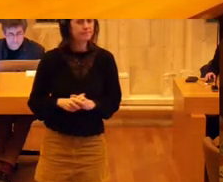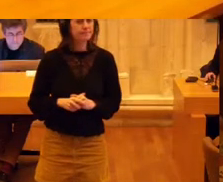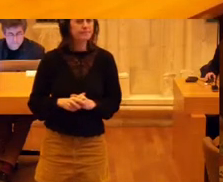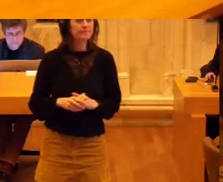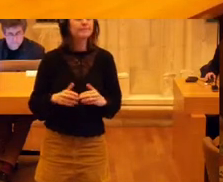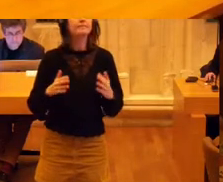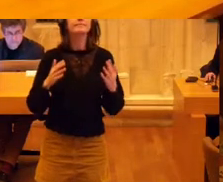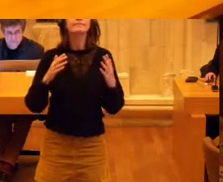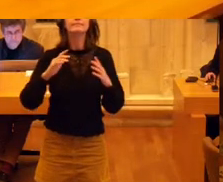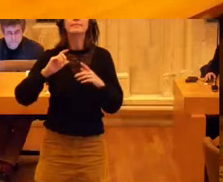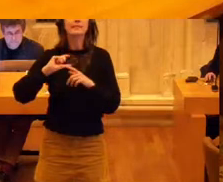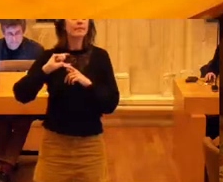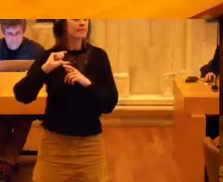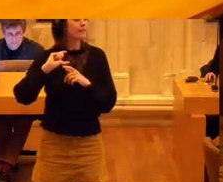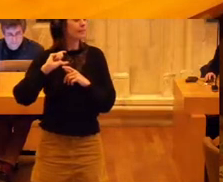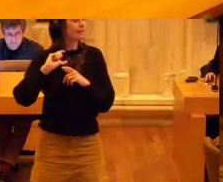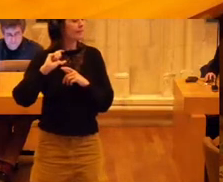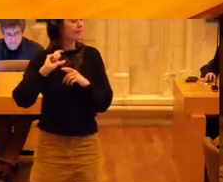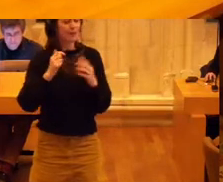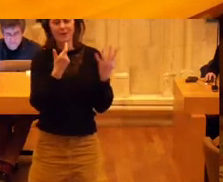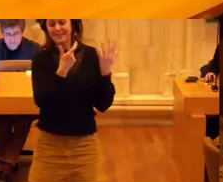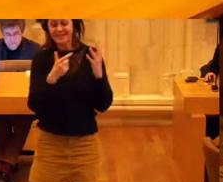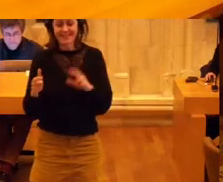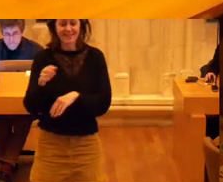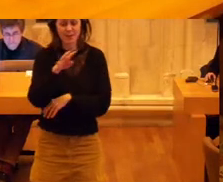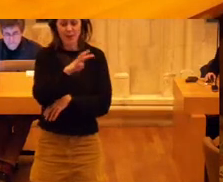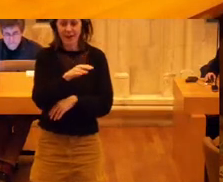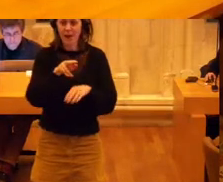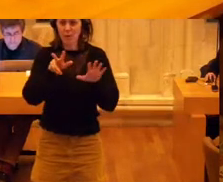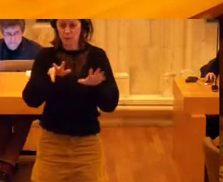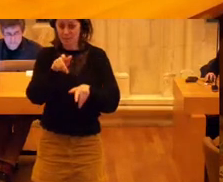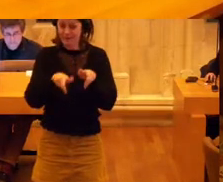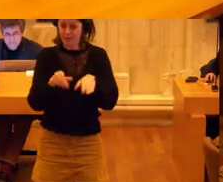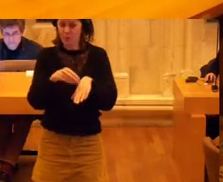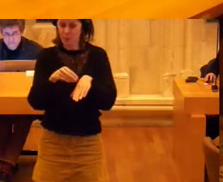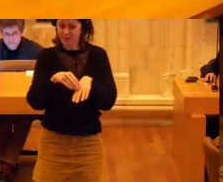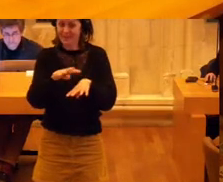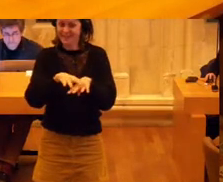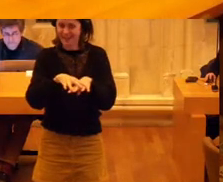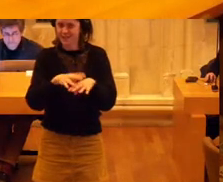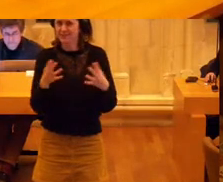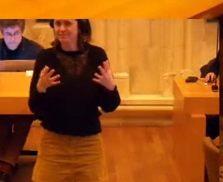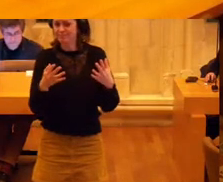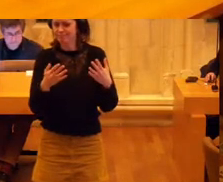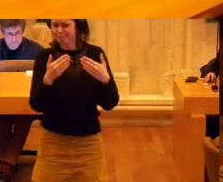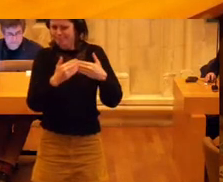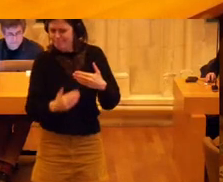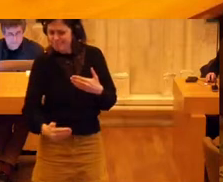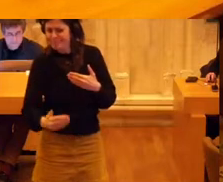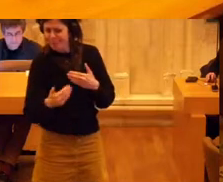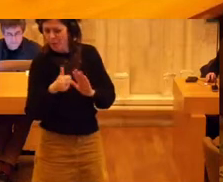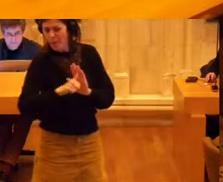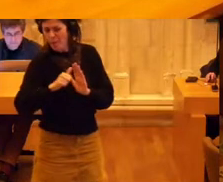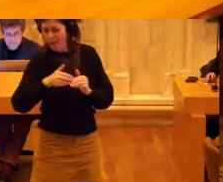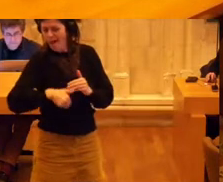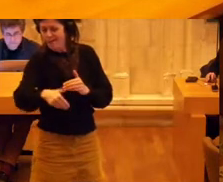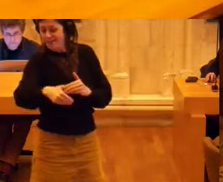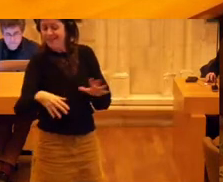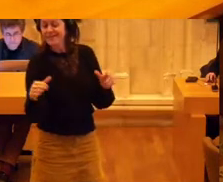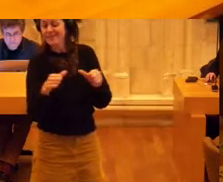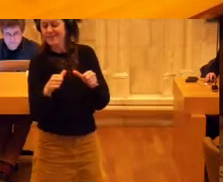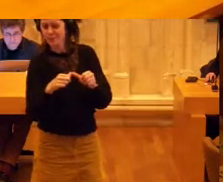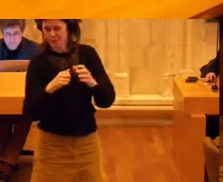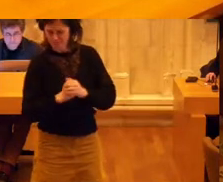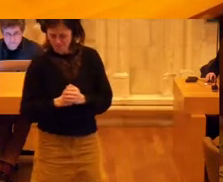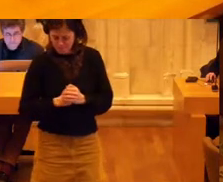Pour terminer sur ces 748 conseillers de quartier, voici ce qui les attend dans les prochains mois. Nous allons faire une